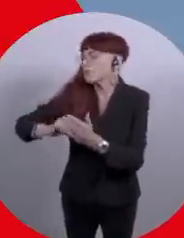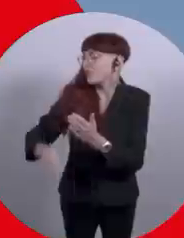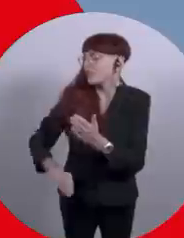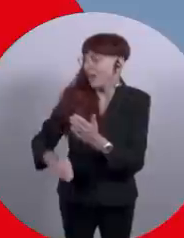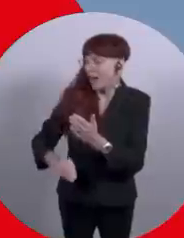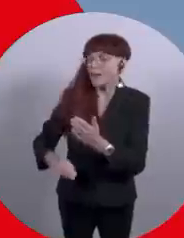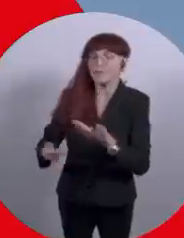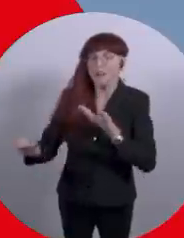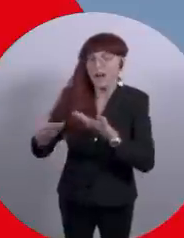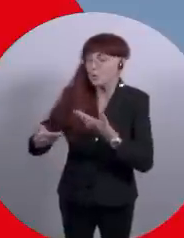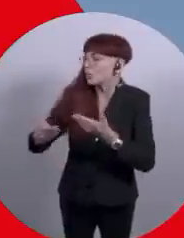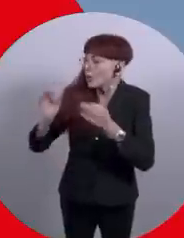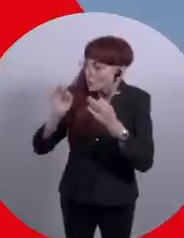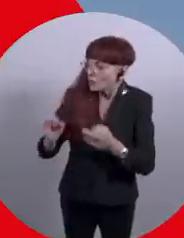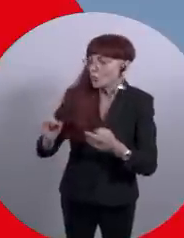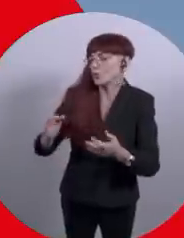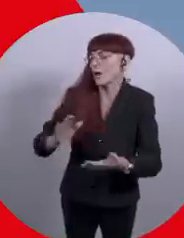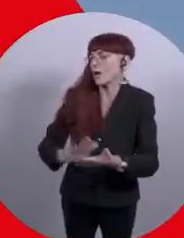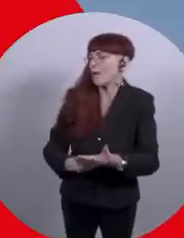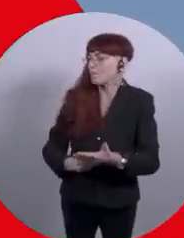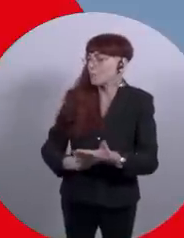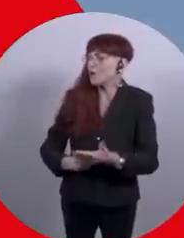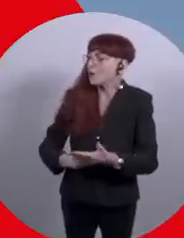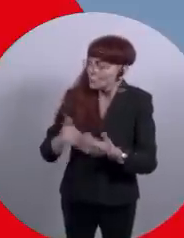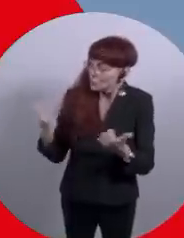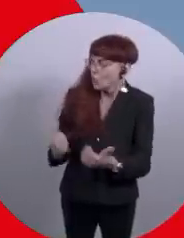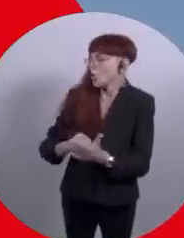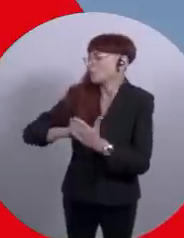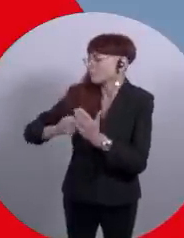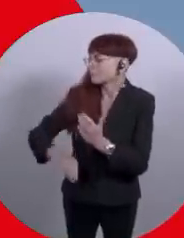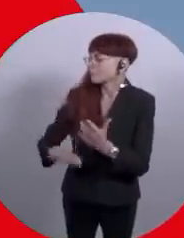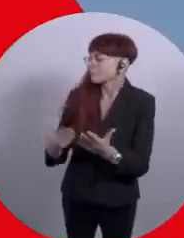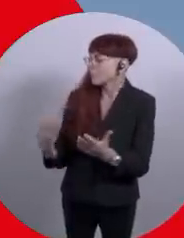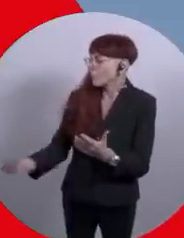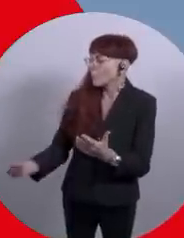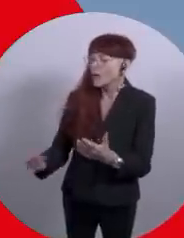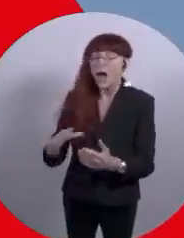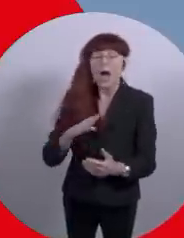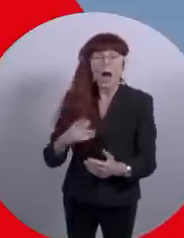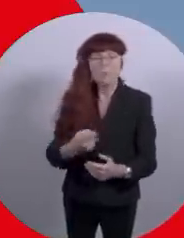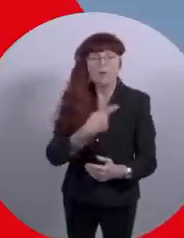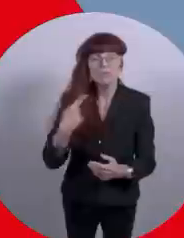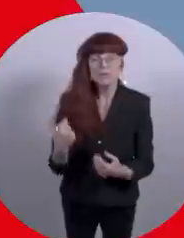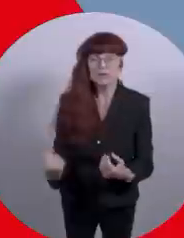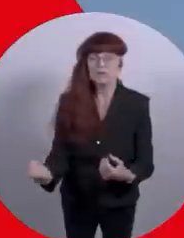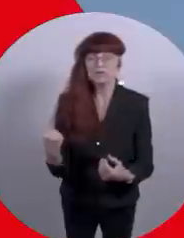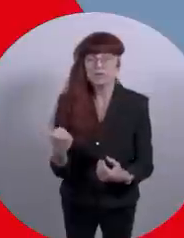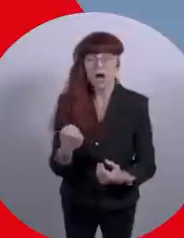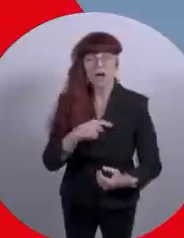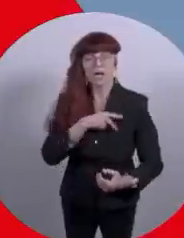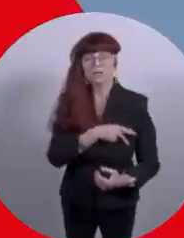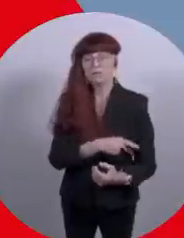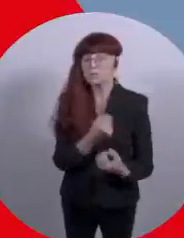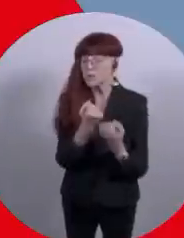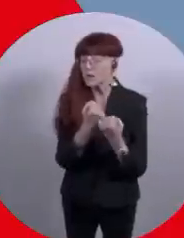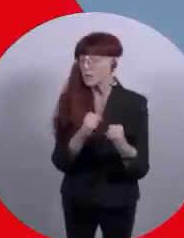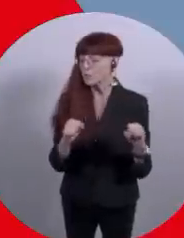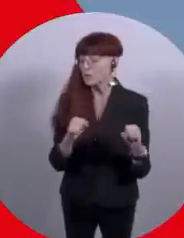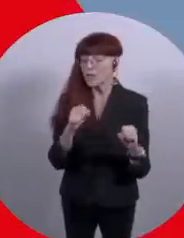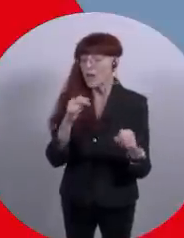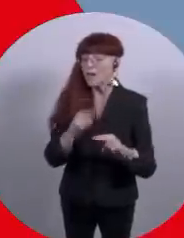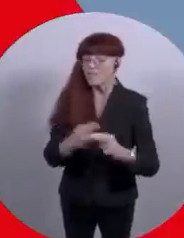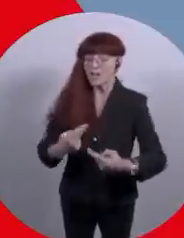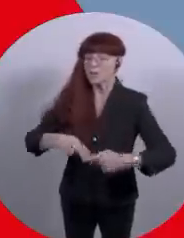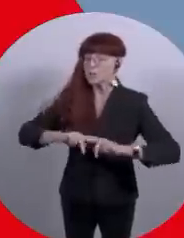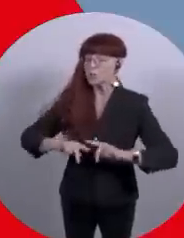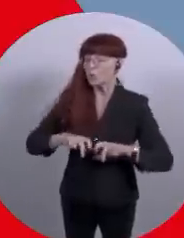Abschlüsse sie gemacht haben aber wenn wir als starke Sozialdemokratie nicht wieder das rote übernehmen dann wird es für die